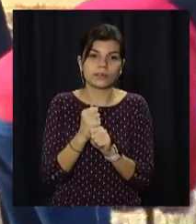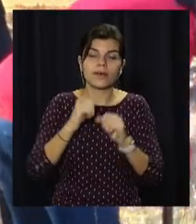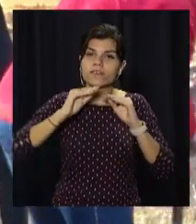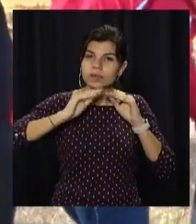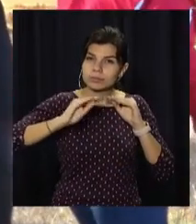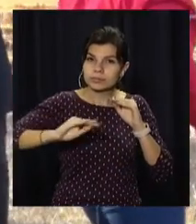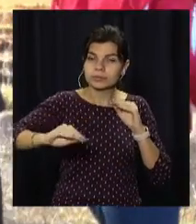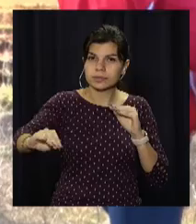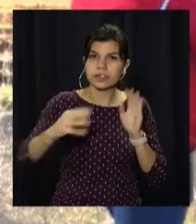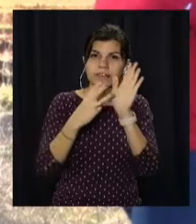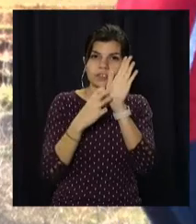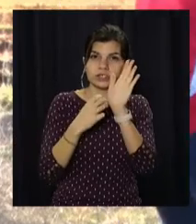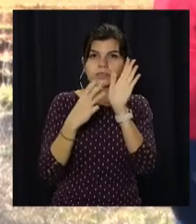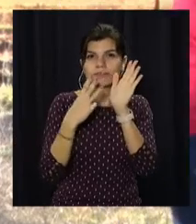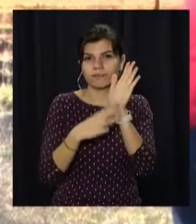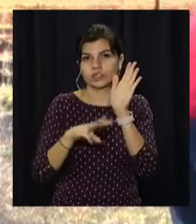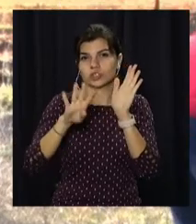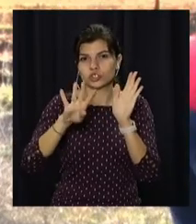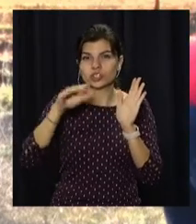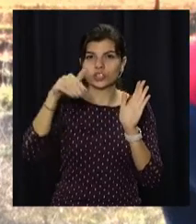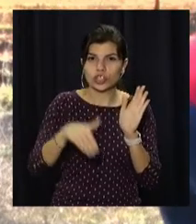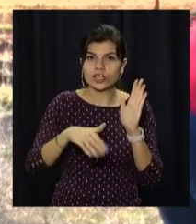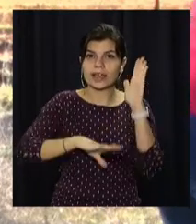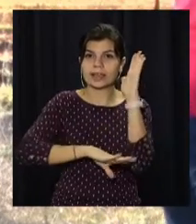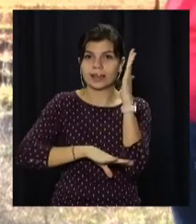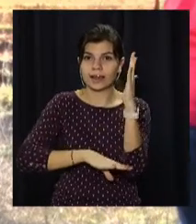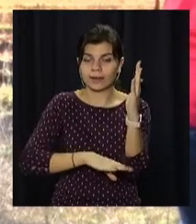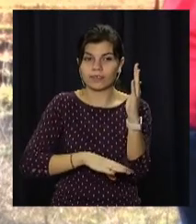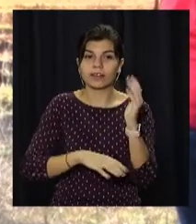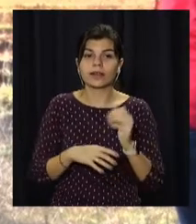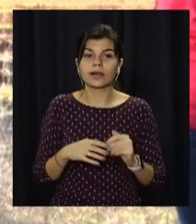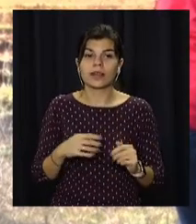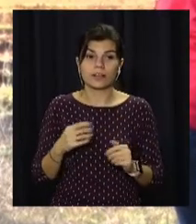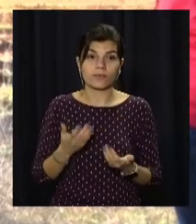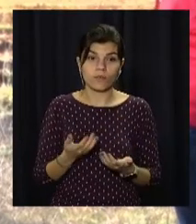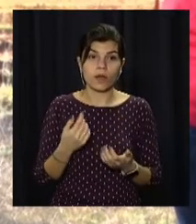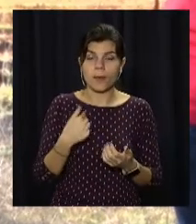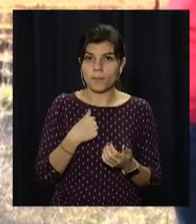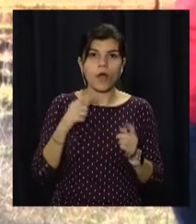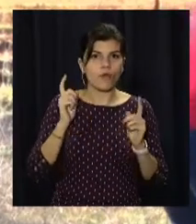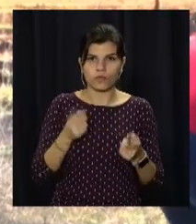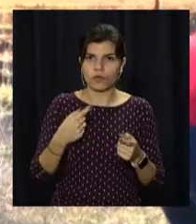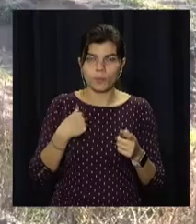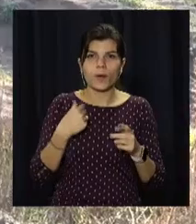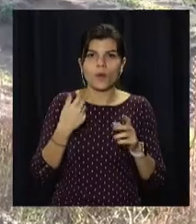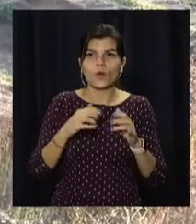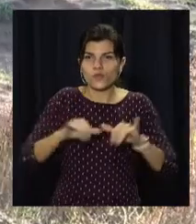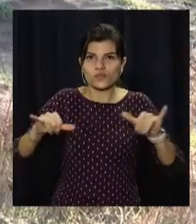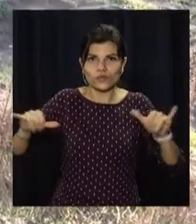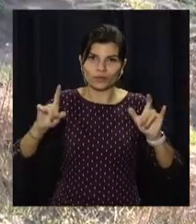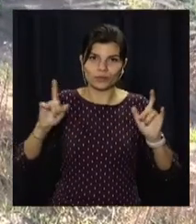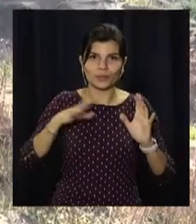висадити 884 тисячі дерев. Тобто таким чином ми значно збільшили обсяг. Восени